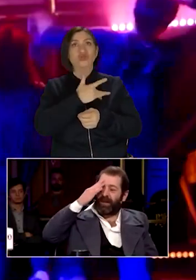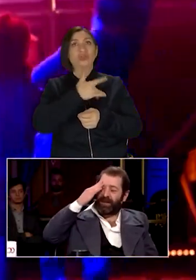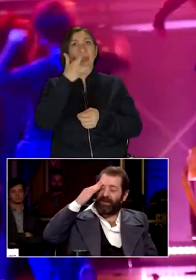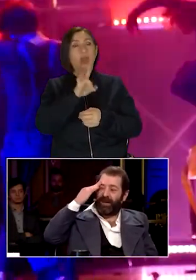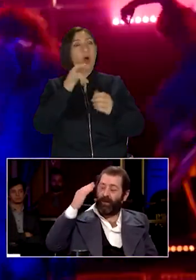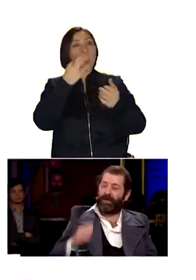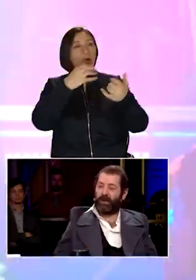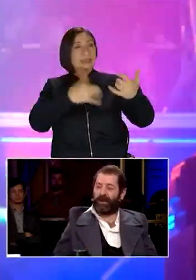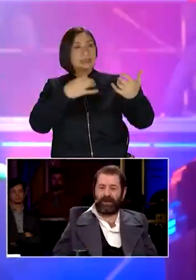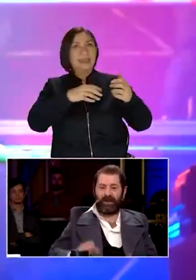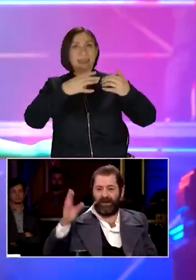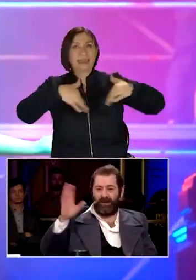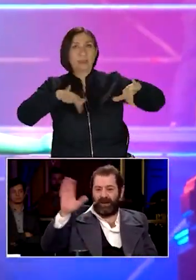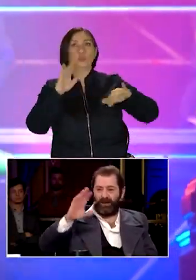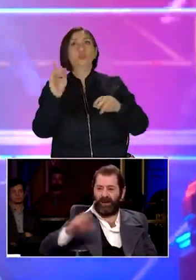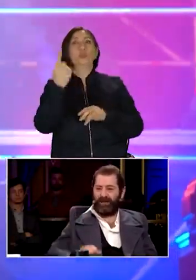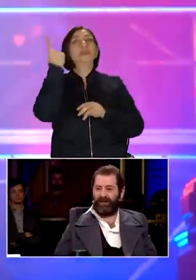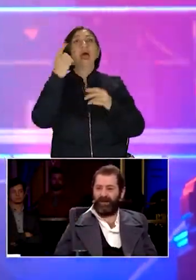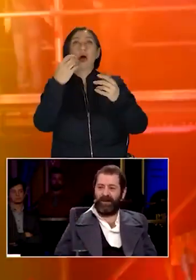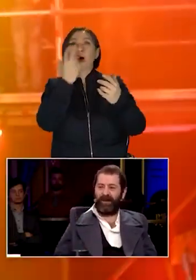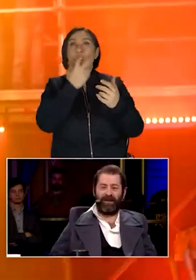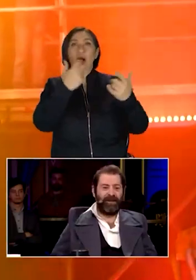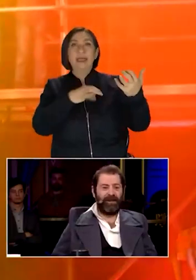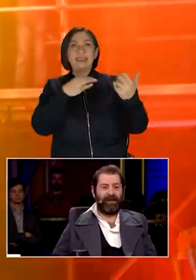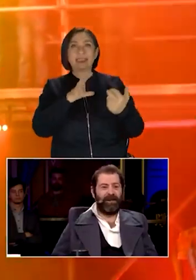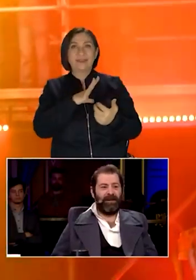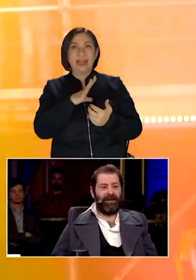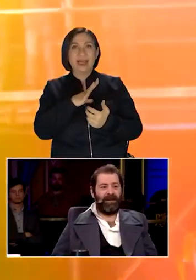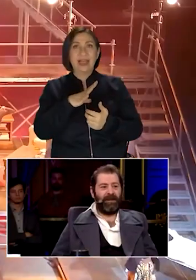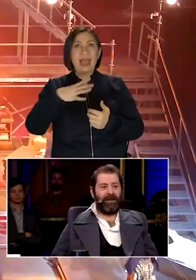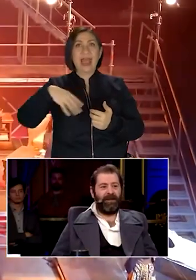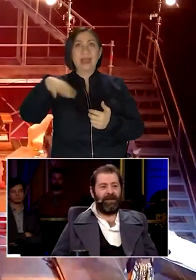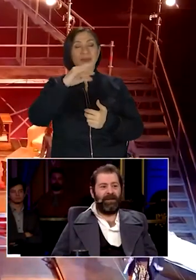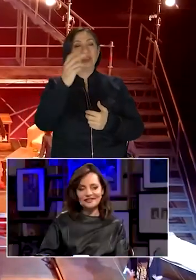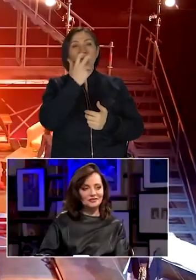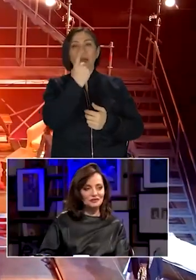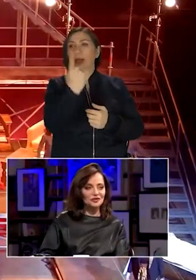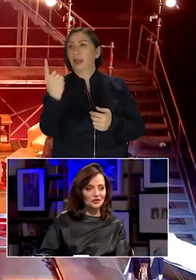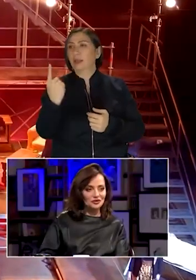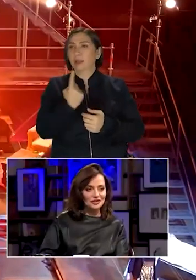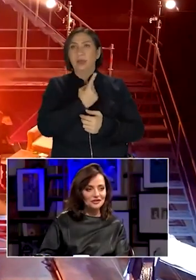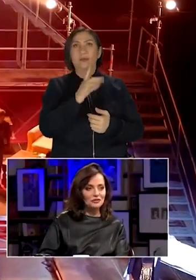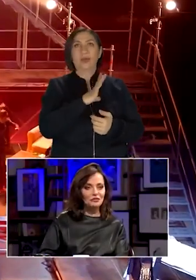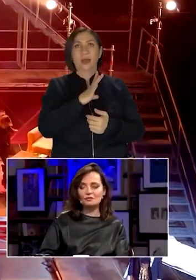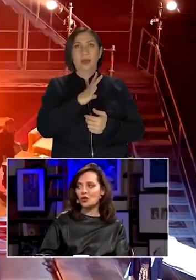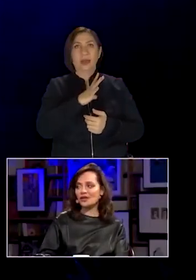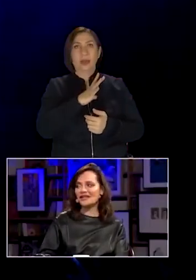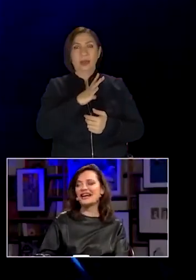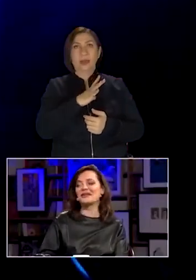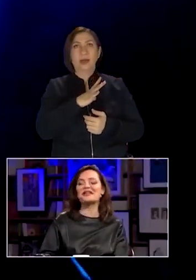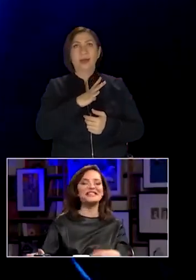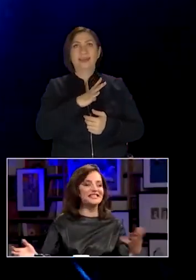Canlı orkestramız var, mucize orkestrası. Güzel. Evet, hepimizin şarkıları var. Var, var. Bütün oyuncuların. Ejmeli yok